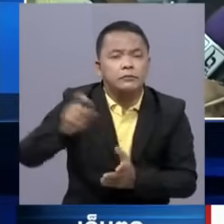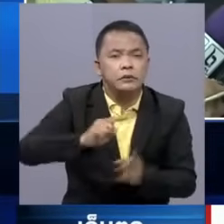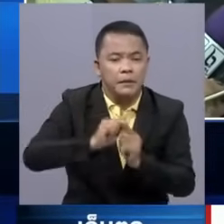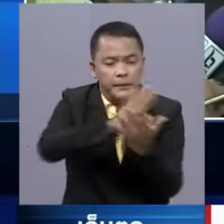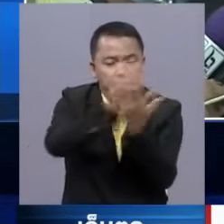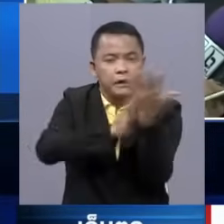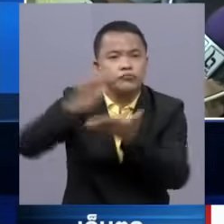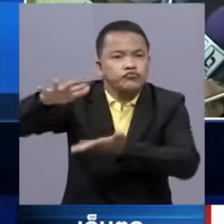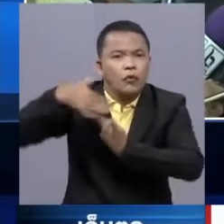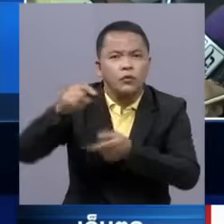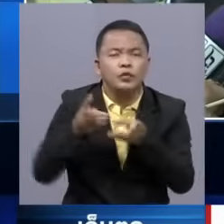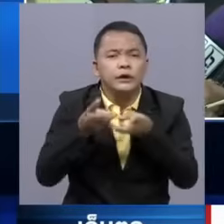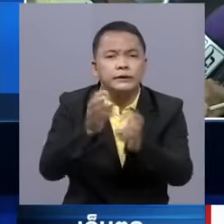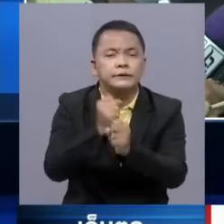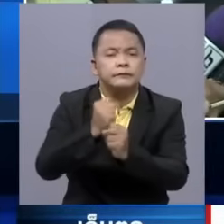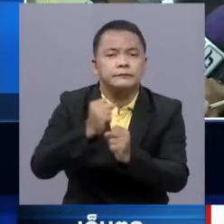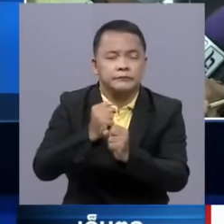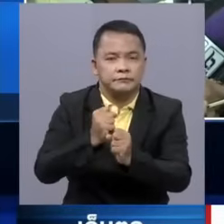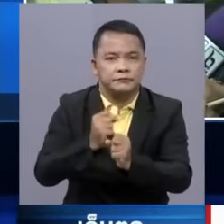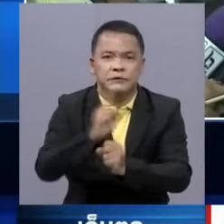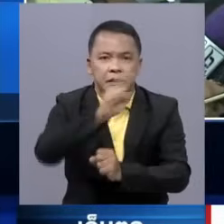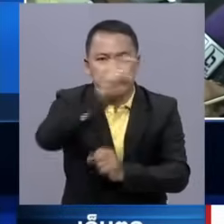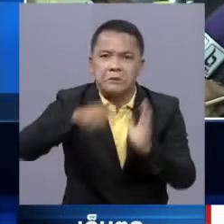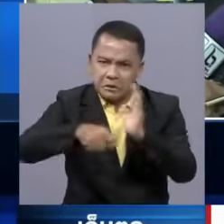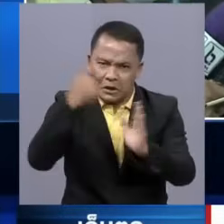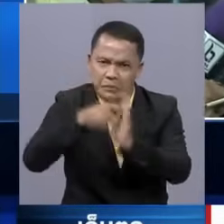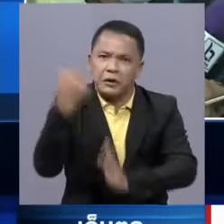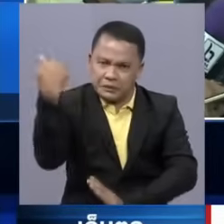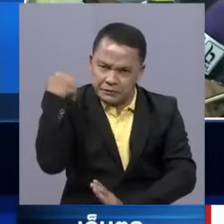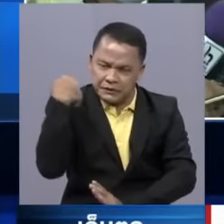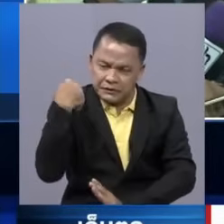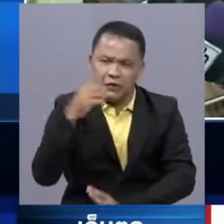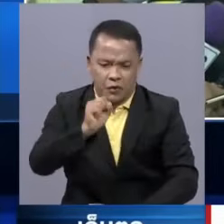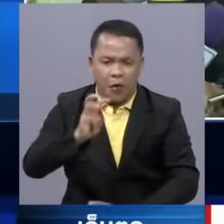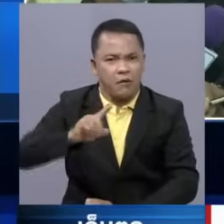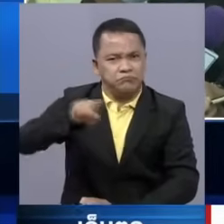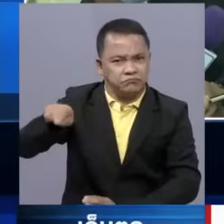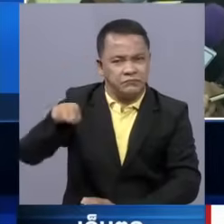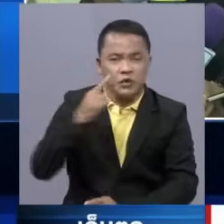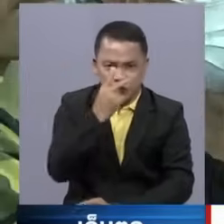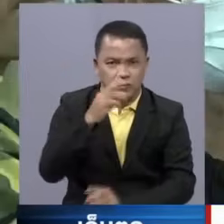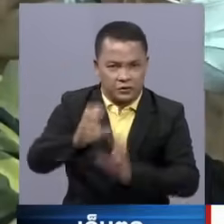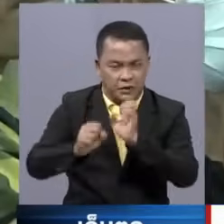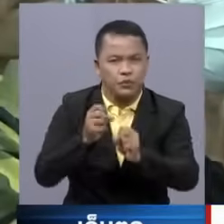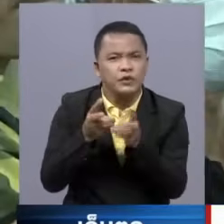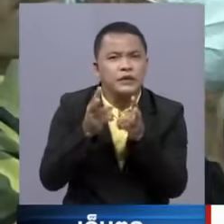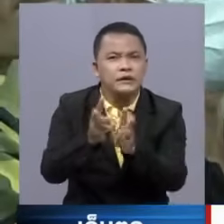ประเทศอย่างไรแน่เขาว่าเอาอีกแล้วเงื่อนไขเยอะอีกแล้วก็เดี๋ยวจะตายกันดูว่าทิศทางจะเป็นอย่างไรนะ